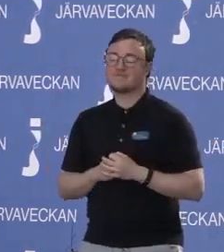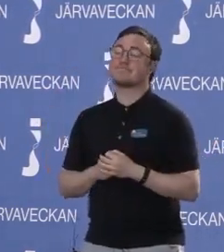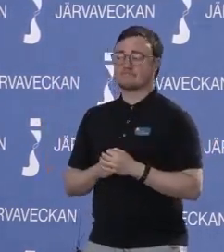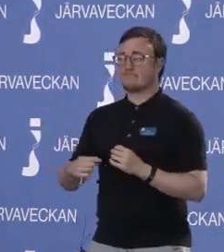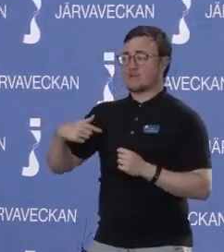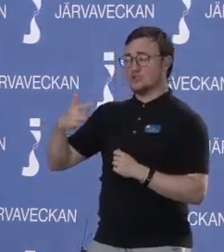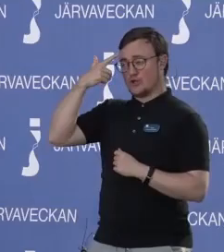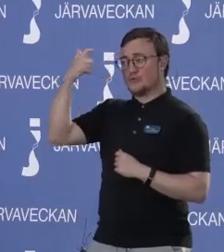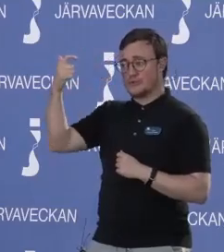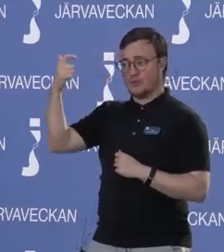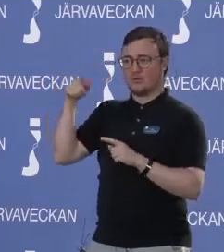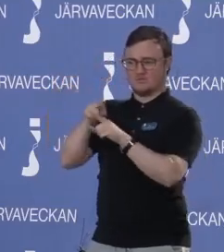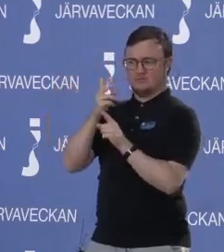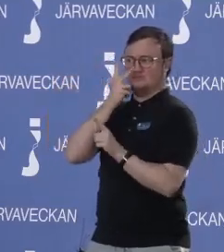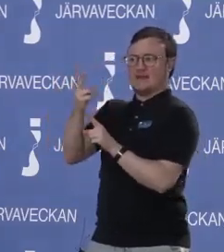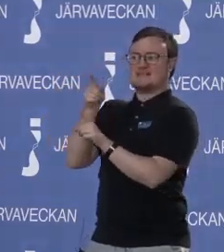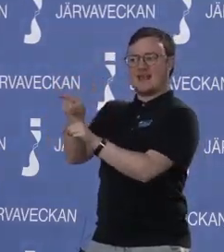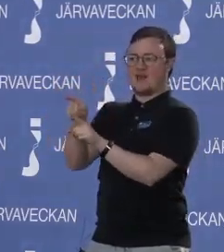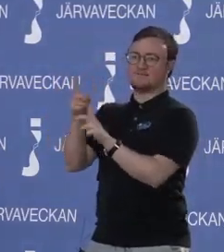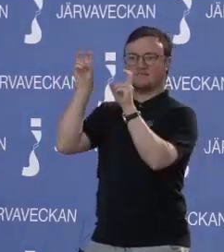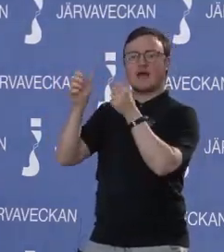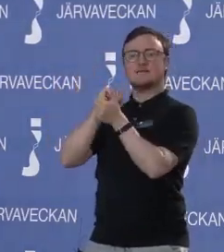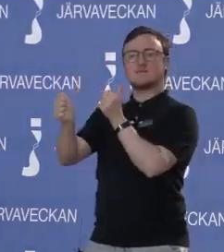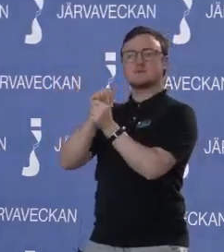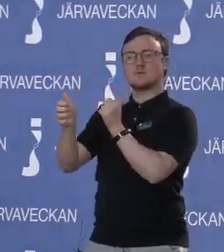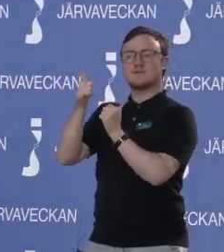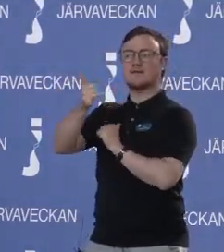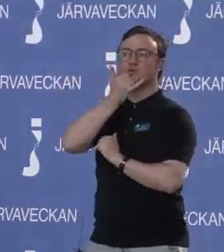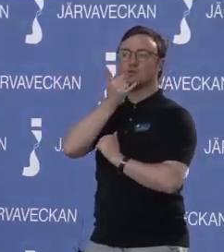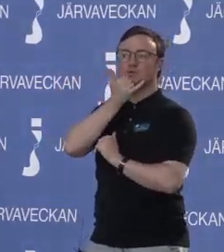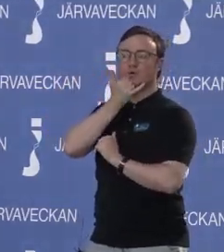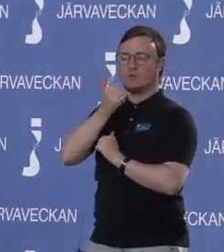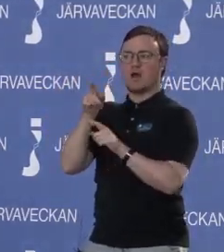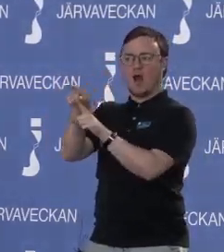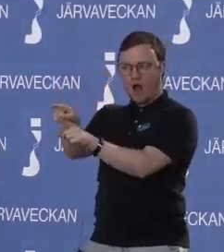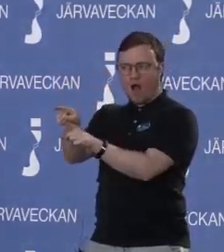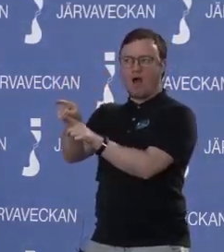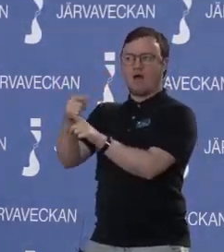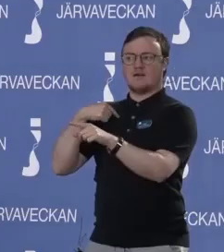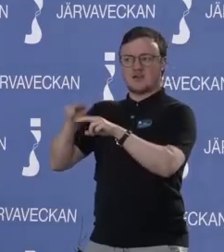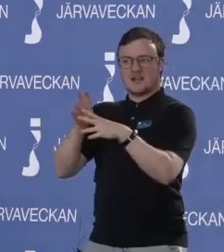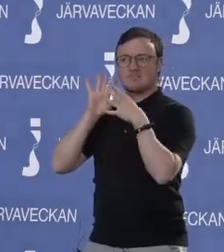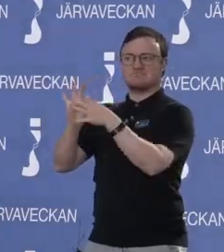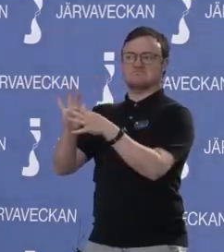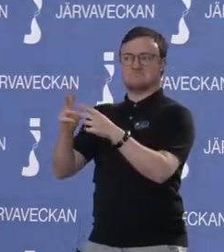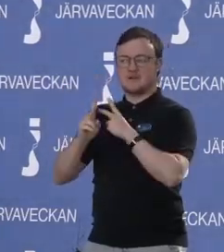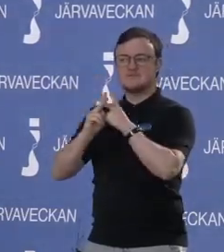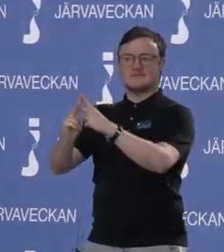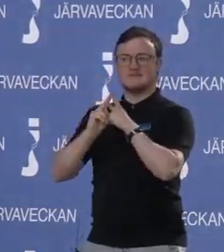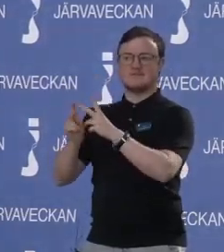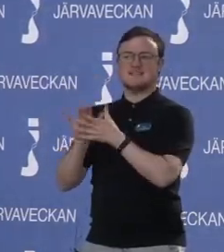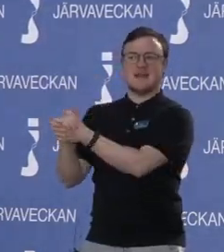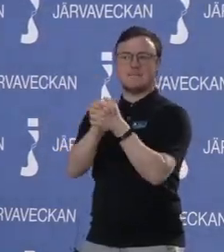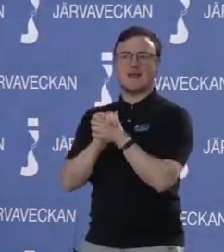det här att man ser en representation. Man ser någonting som tilltalar en, man ser en gemenskap, en liknelse. Det